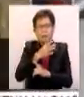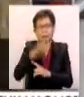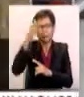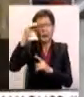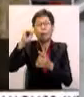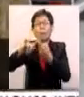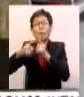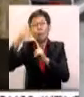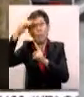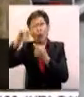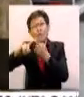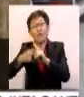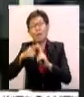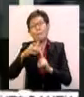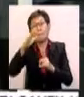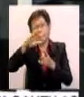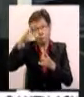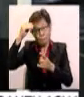lagi.